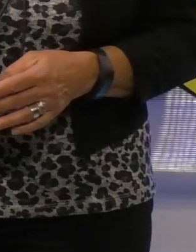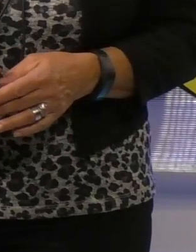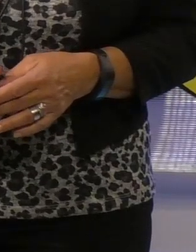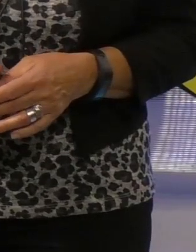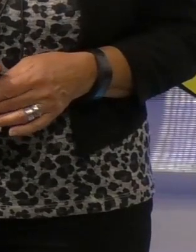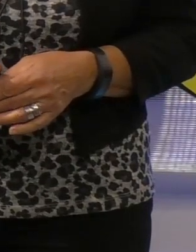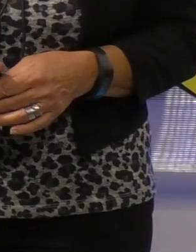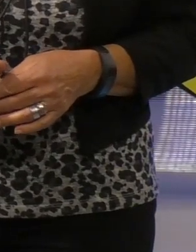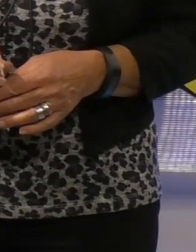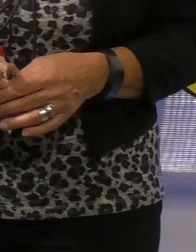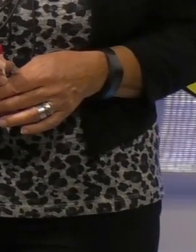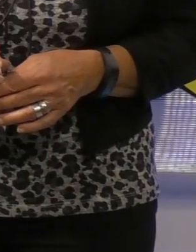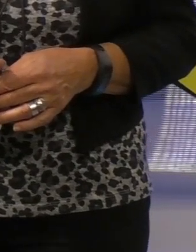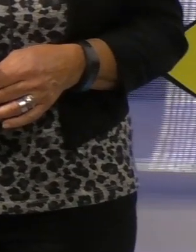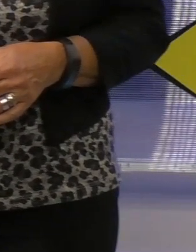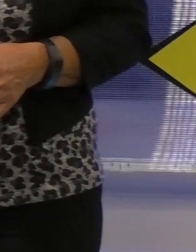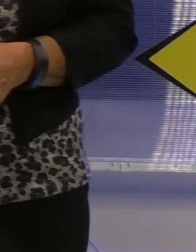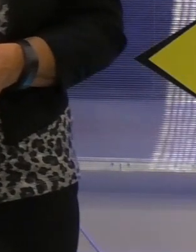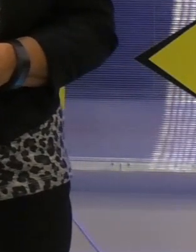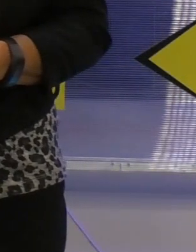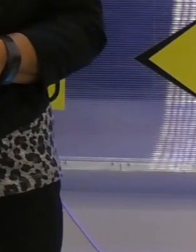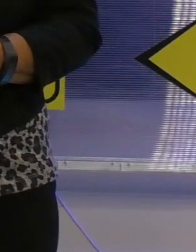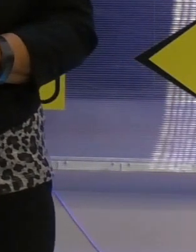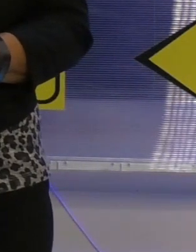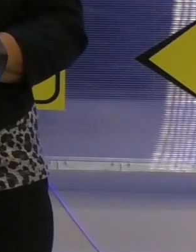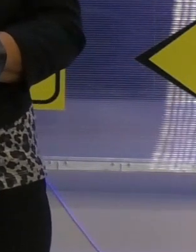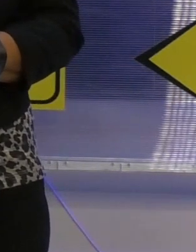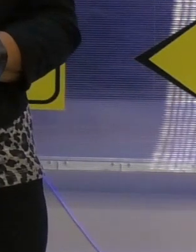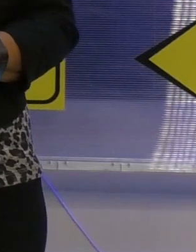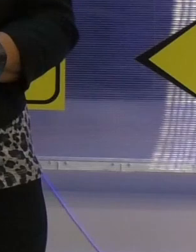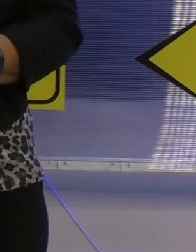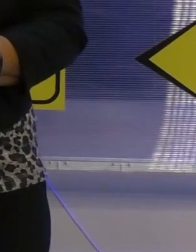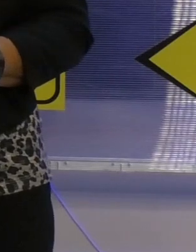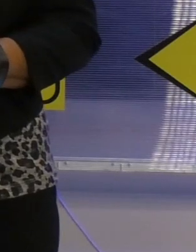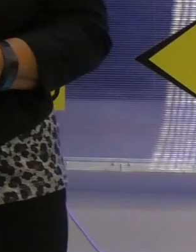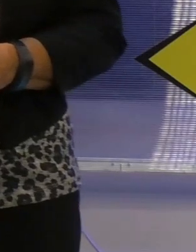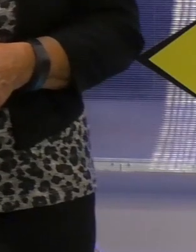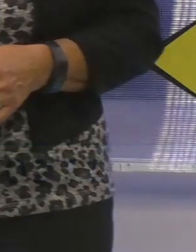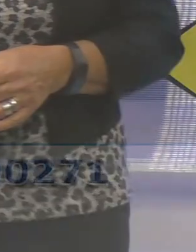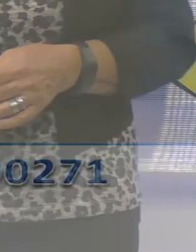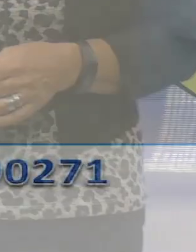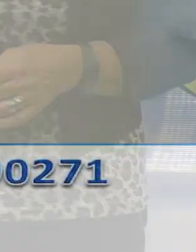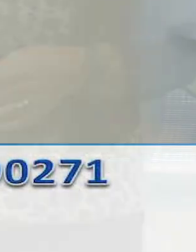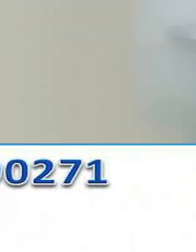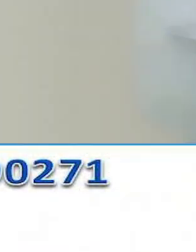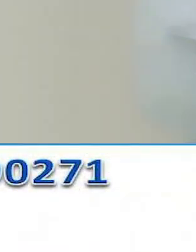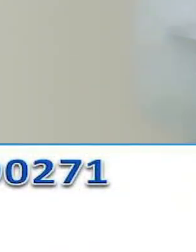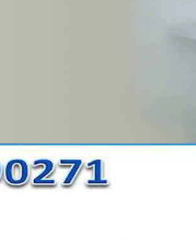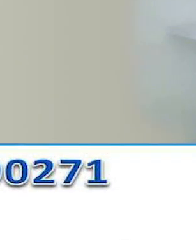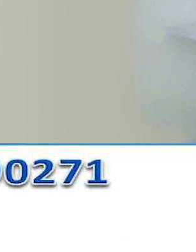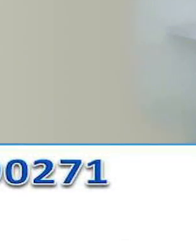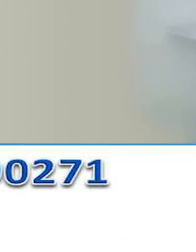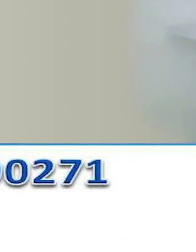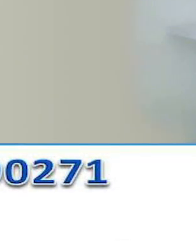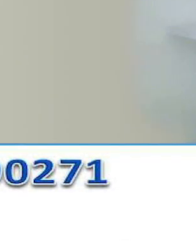Minute su Terraproma i na telefonu imamo Zorana. Bog daj zdravlje, Zorane. Dobro večer, Vesna, lijep pozdrav svim gledateljima.